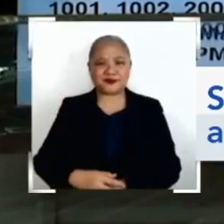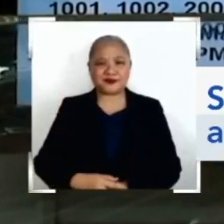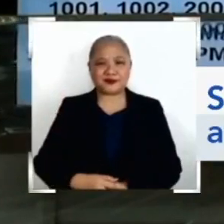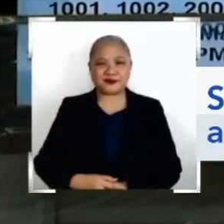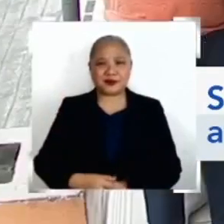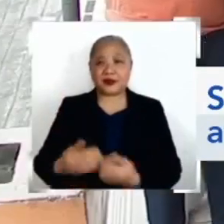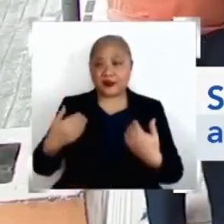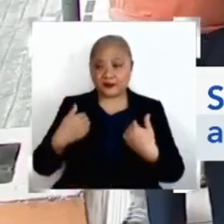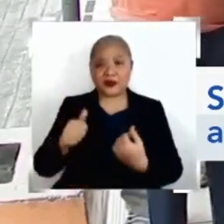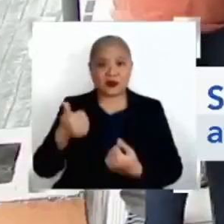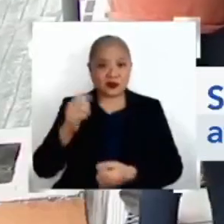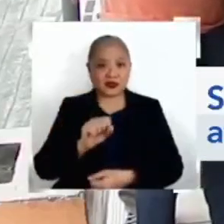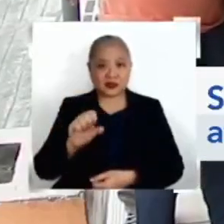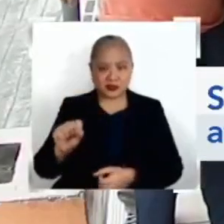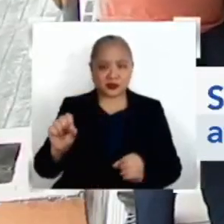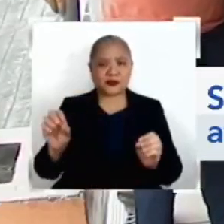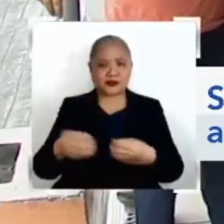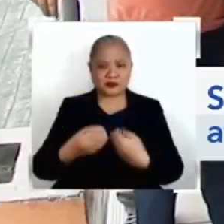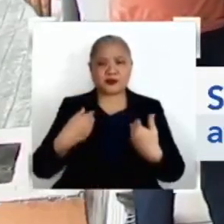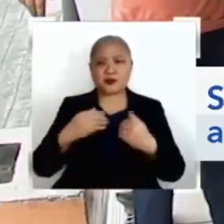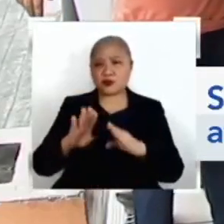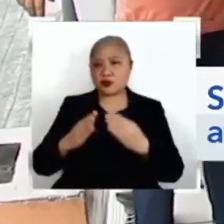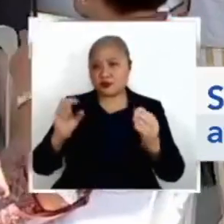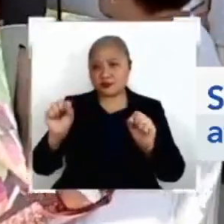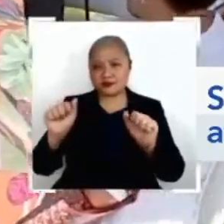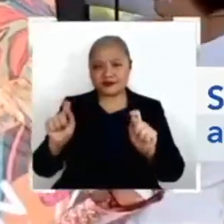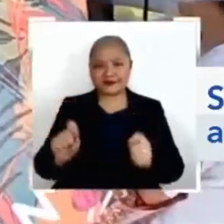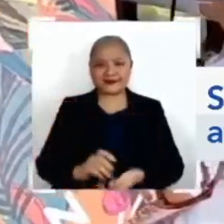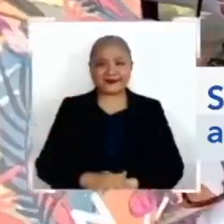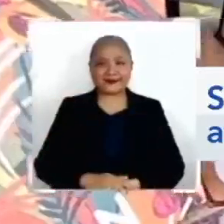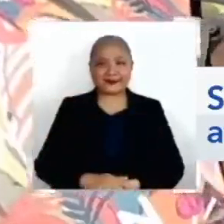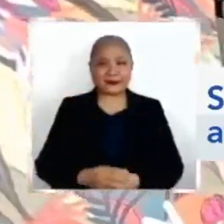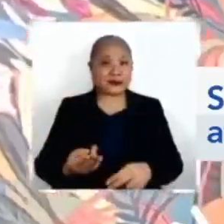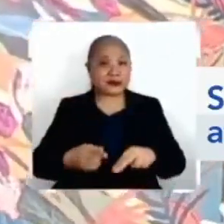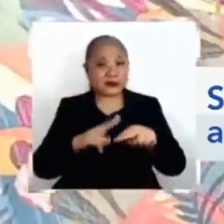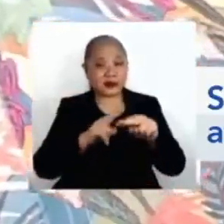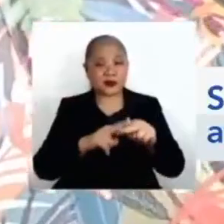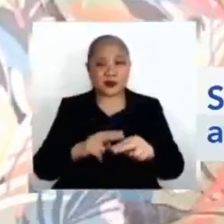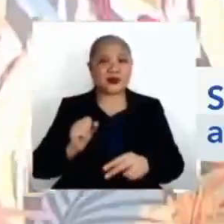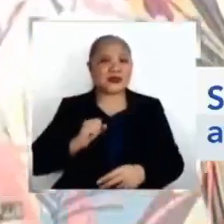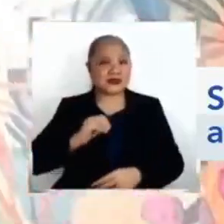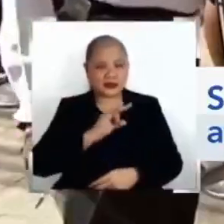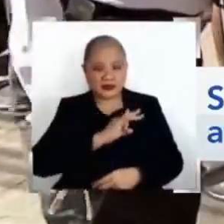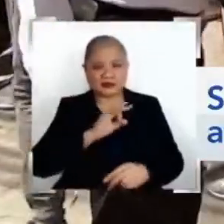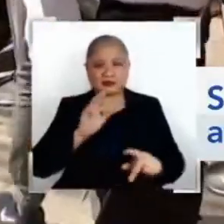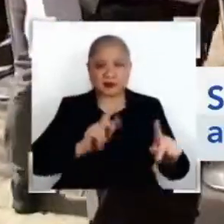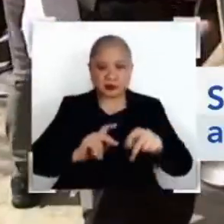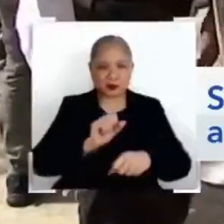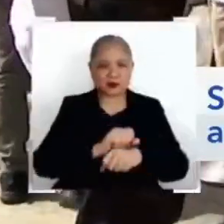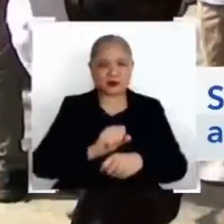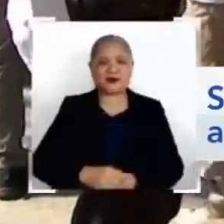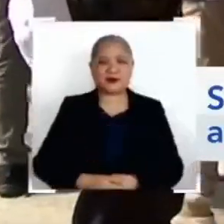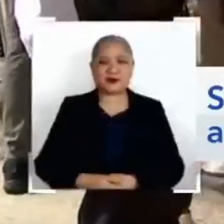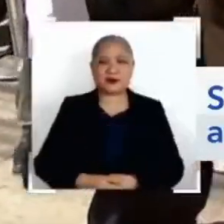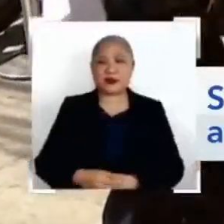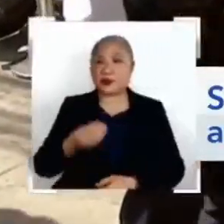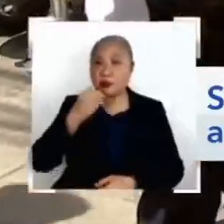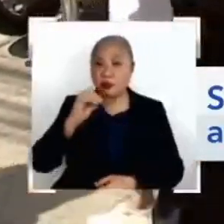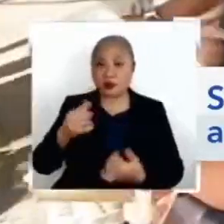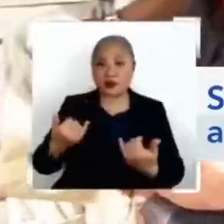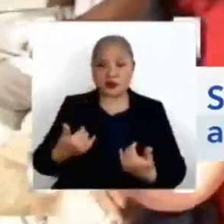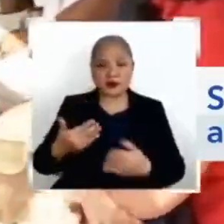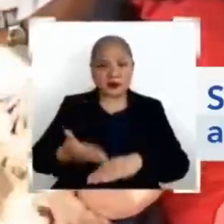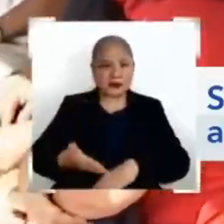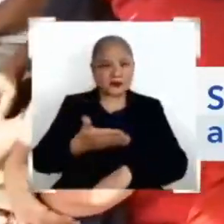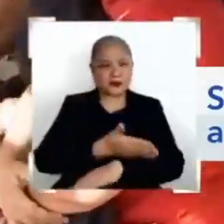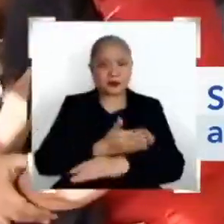branch naman na bukas kapag Sabado. Daragdagan din ang mga tauhan. May direktiba na rin palakasin ang digital platforms ng